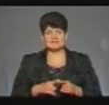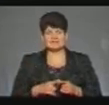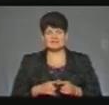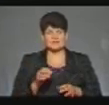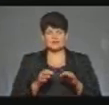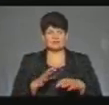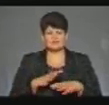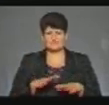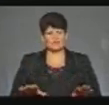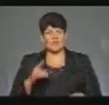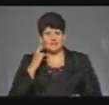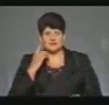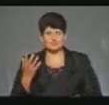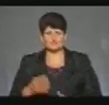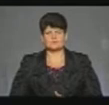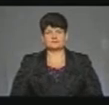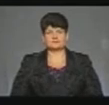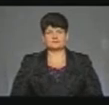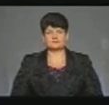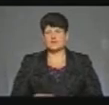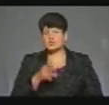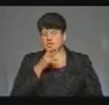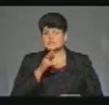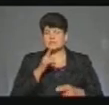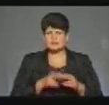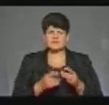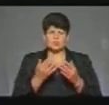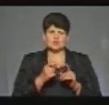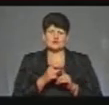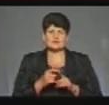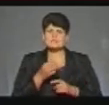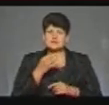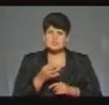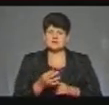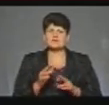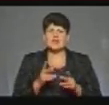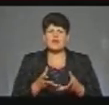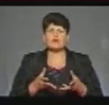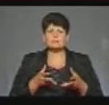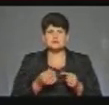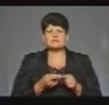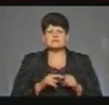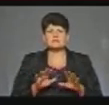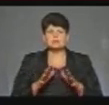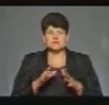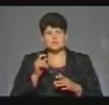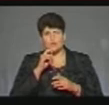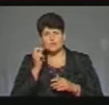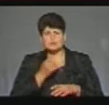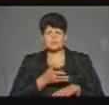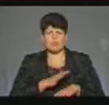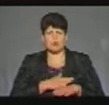я ні разу не чув. У нас ефірний час завершується. В кількох словах можете сказати, як вплинули ці події на польсько-українські